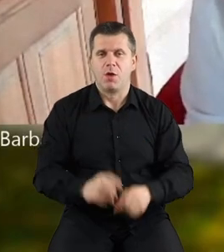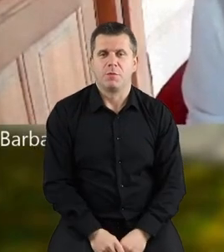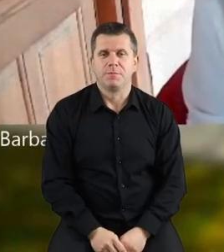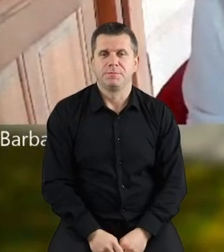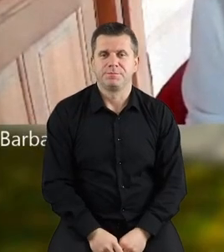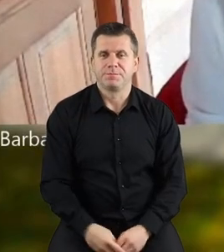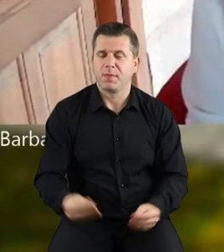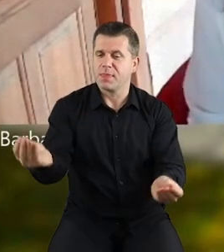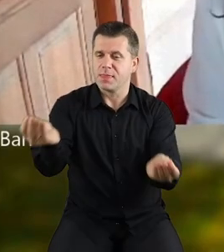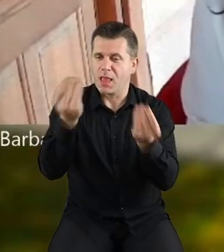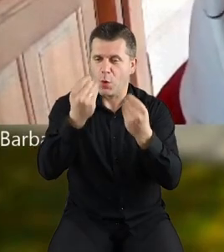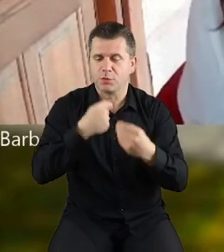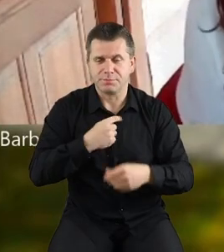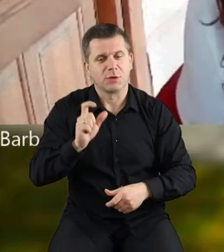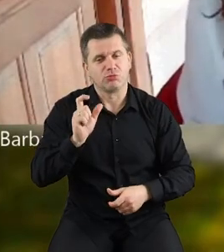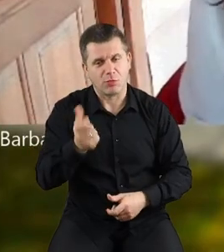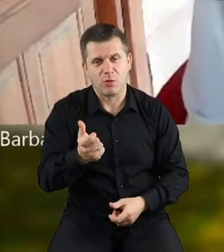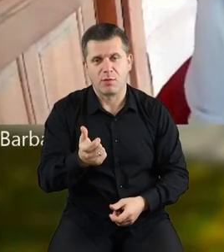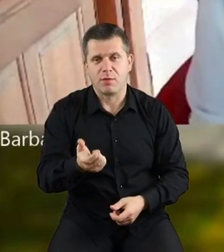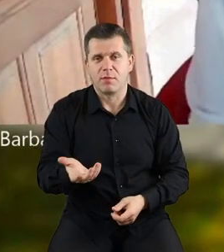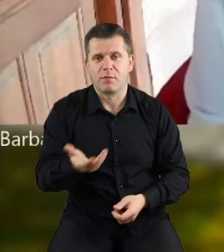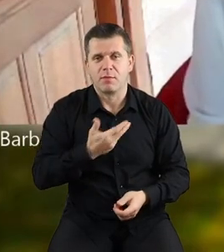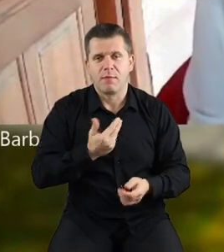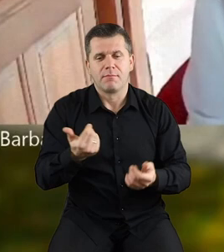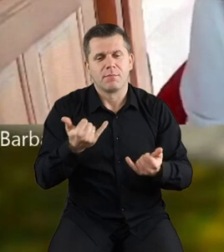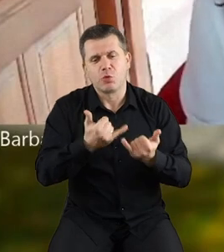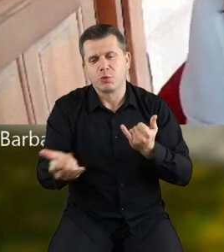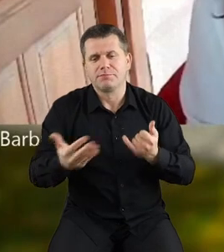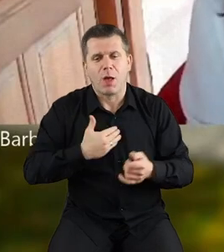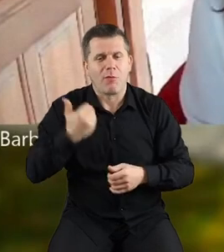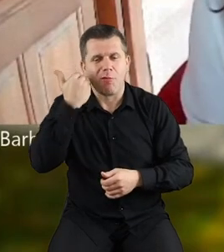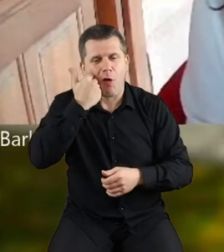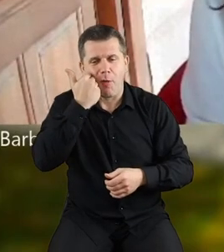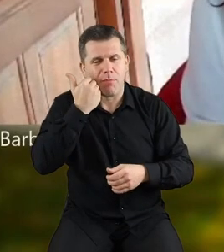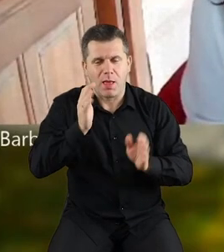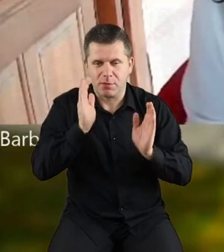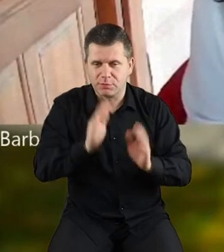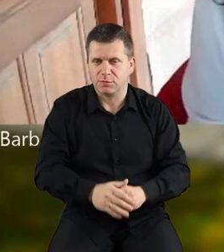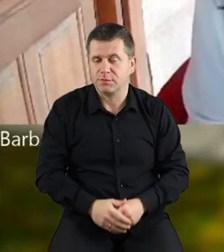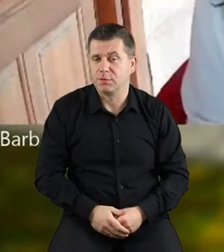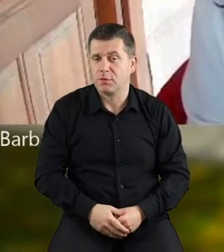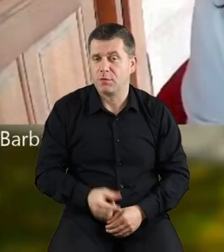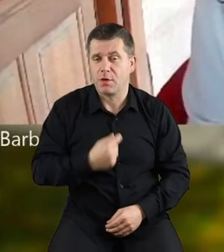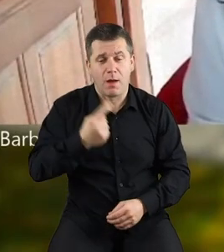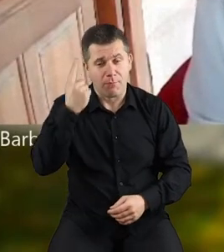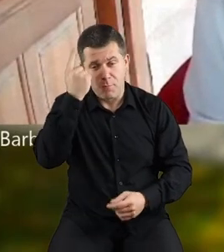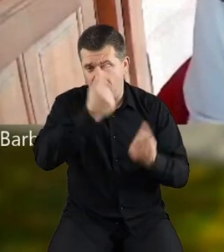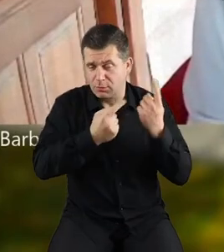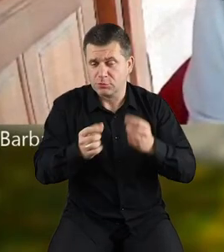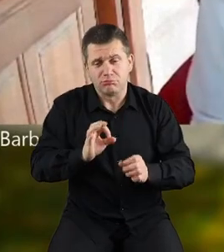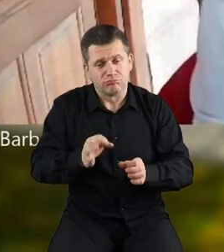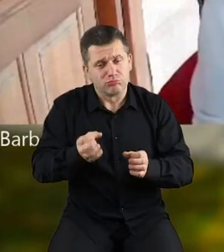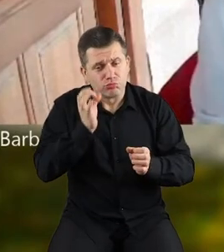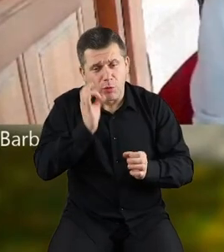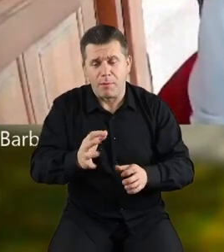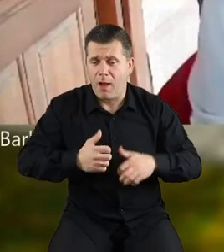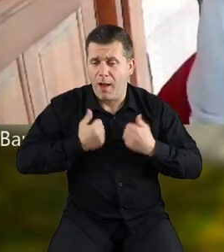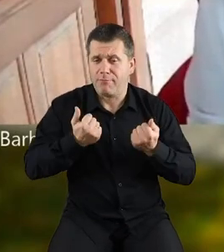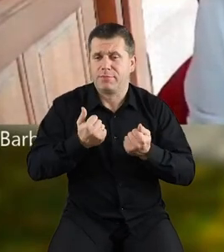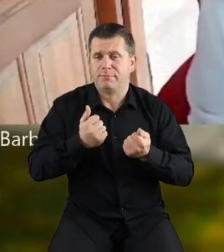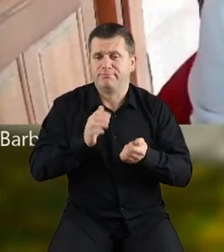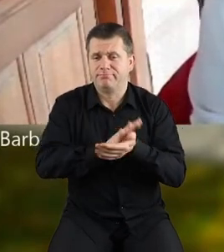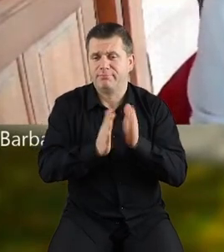wyboru, nauczyła mnie czegoś, wyleczyła z kilku kompleksów. Pomyślałam, że byłoby cudownie odwdzięczyć